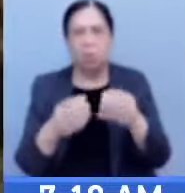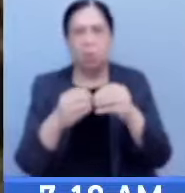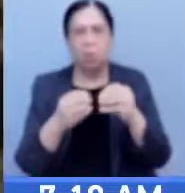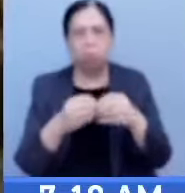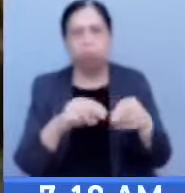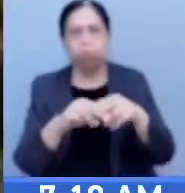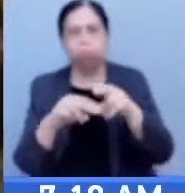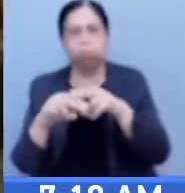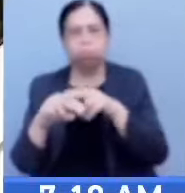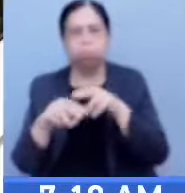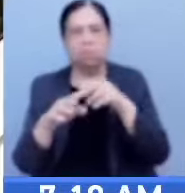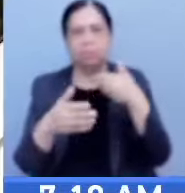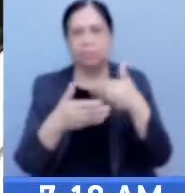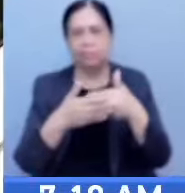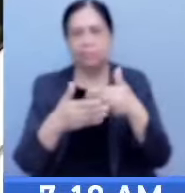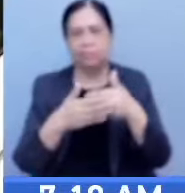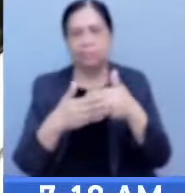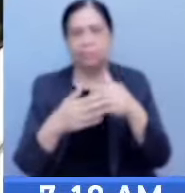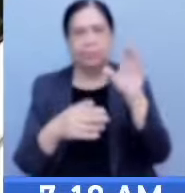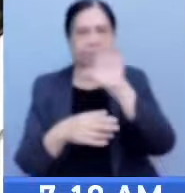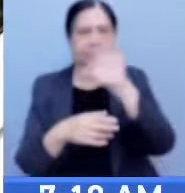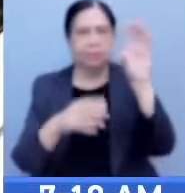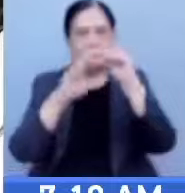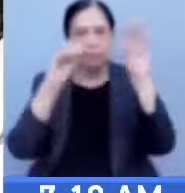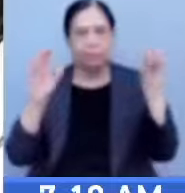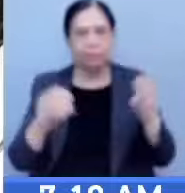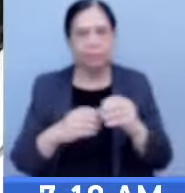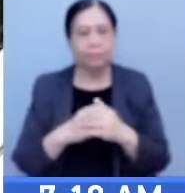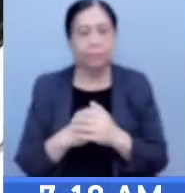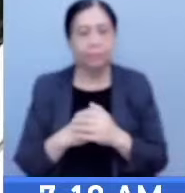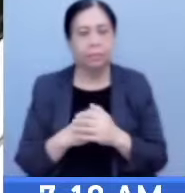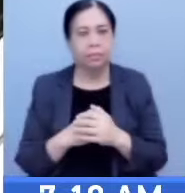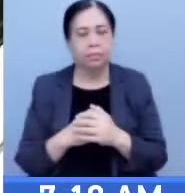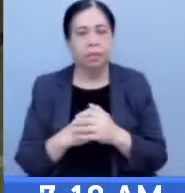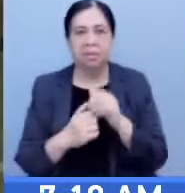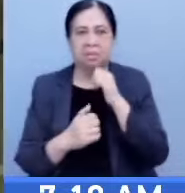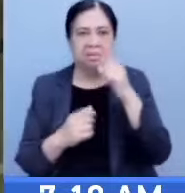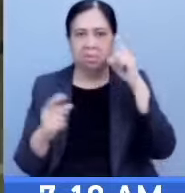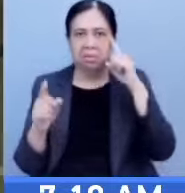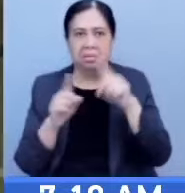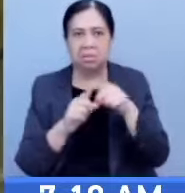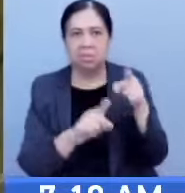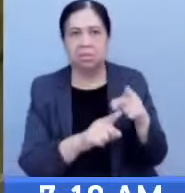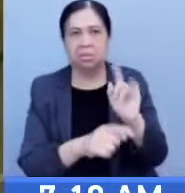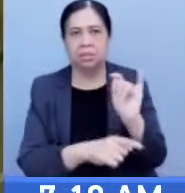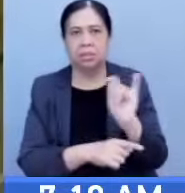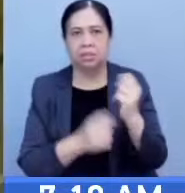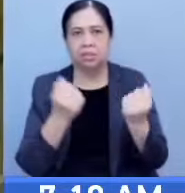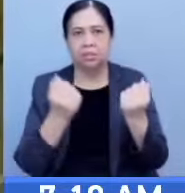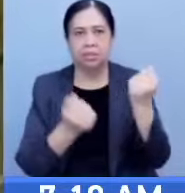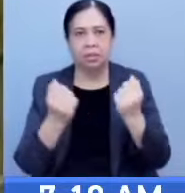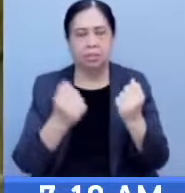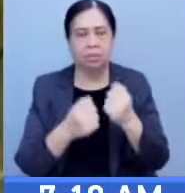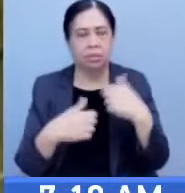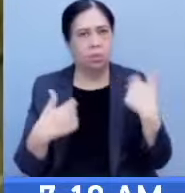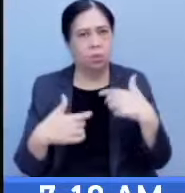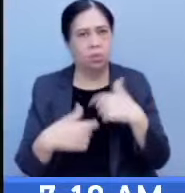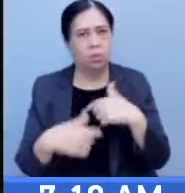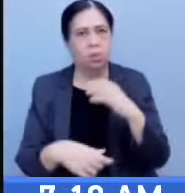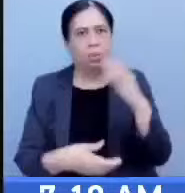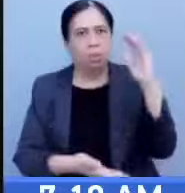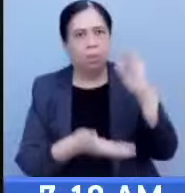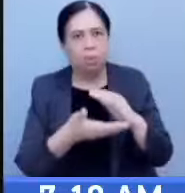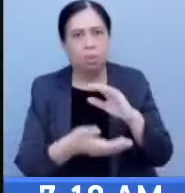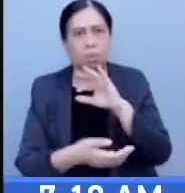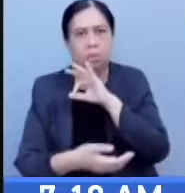nalalapit na ang holiday season. Hindi pabor dyan ang taxi driver na si Mang Antonio. Malaki raw kasi ang mababawas sa kanyang kita.